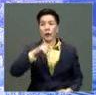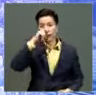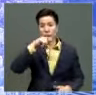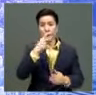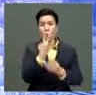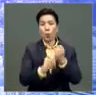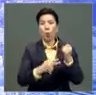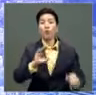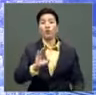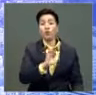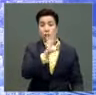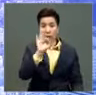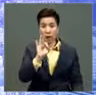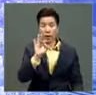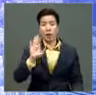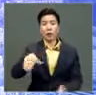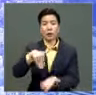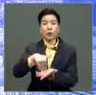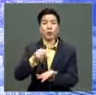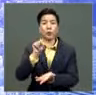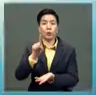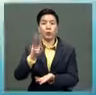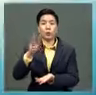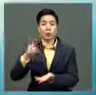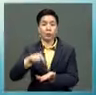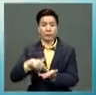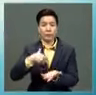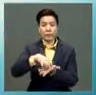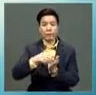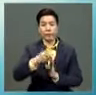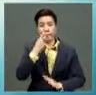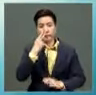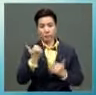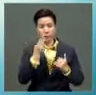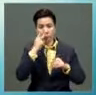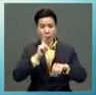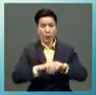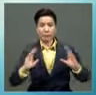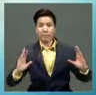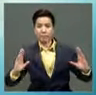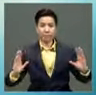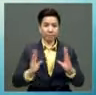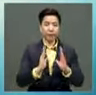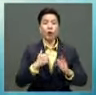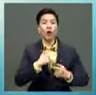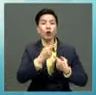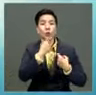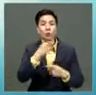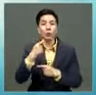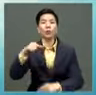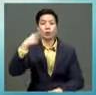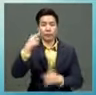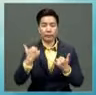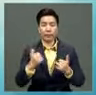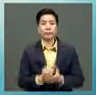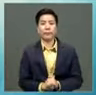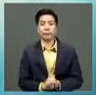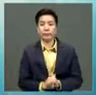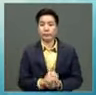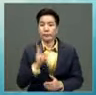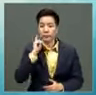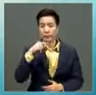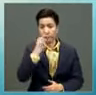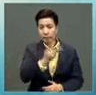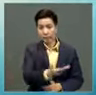าและก็ข้อมูลศูนย์ข้อมูลโควิดนะครับตอนนี้ก็ขอกระชับเวลาเพื่อตอบคำถามก่อนครับครับผม ครับสื่อมวลชนท่านใดนะ